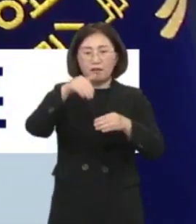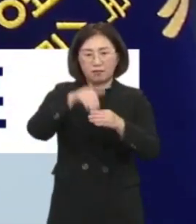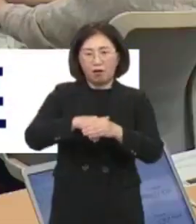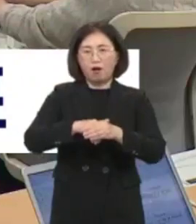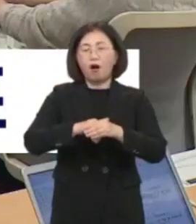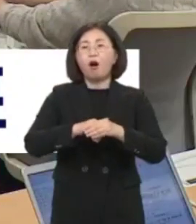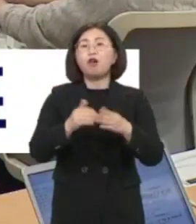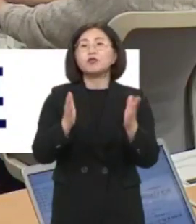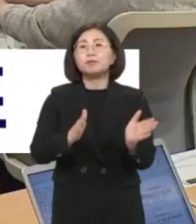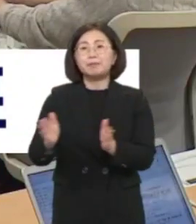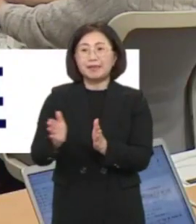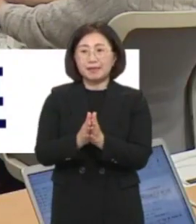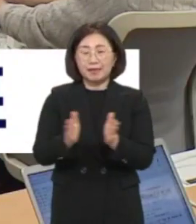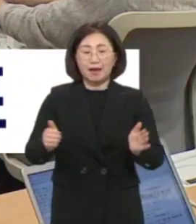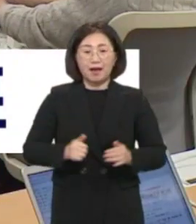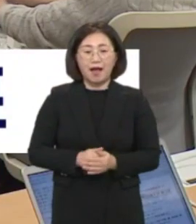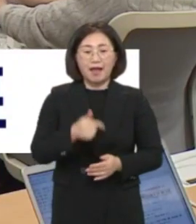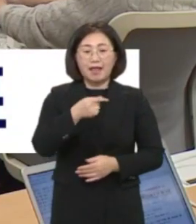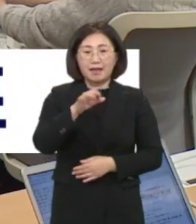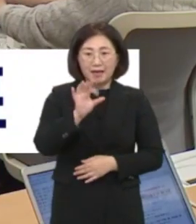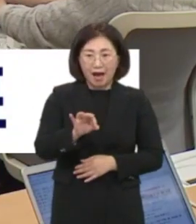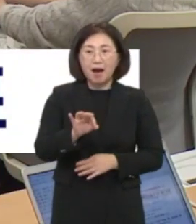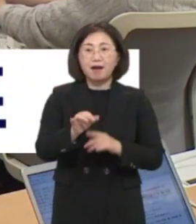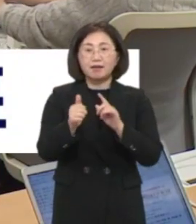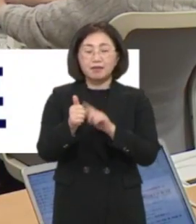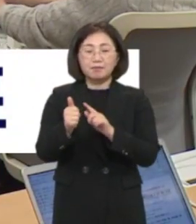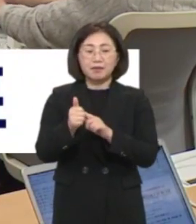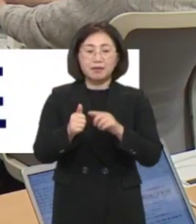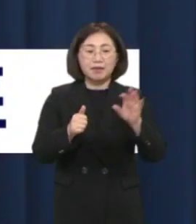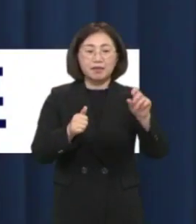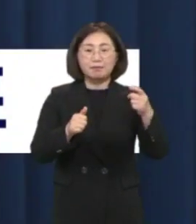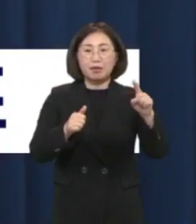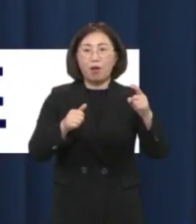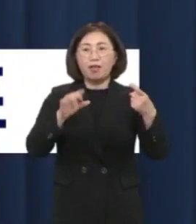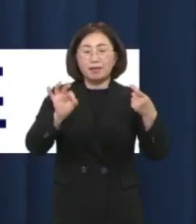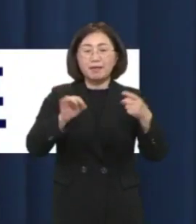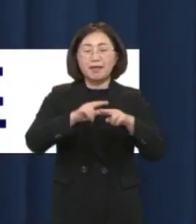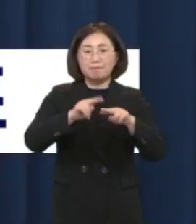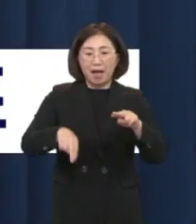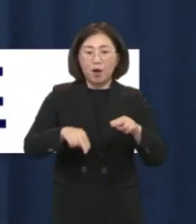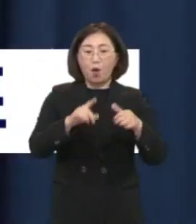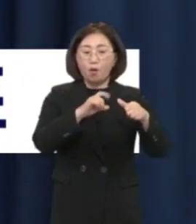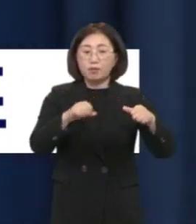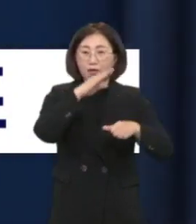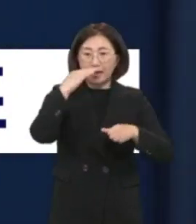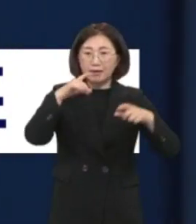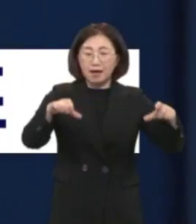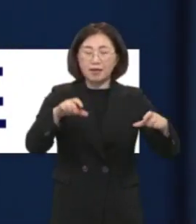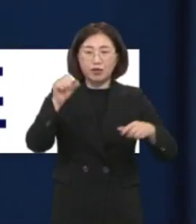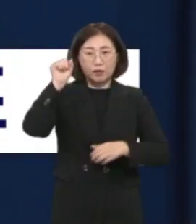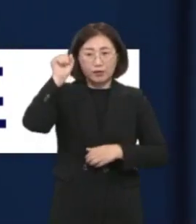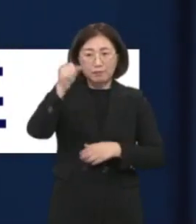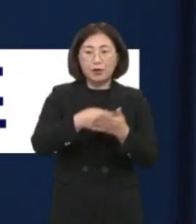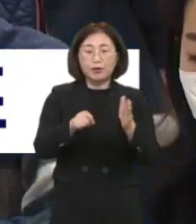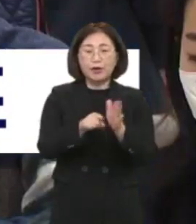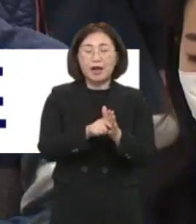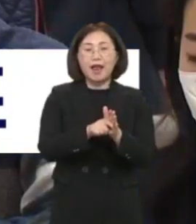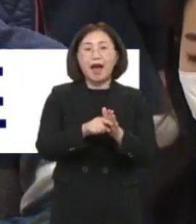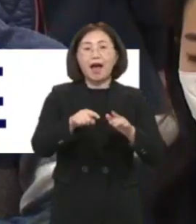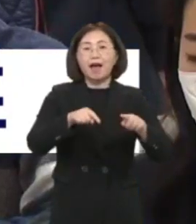준비에 나섭니다. 강승규 시민사회수석은 오는 10일 사퇴한 뒤 홍성과 예산에서 출마를 위한 본격적인